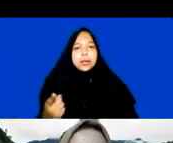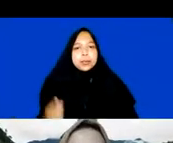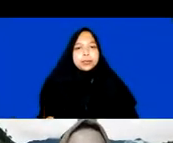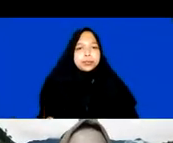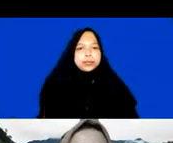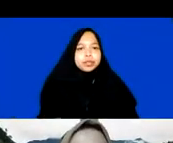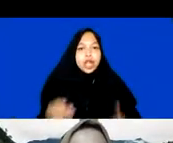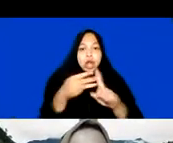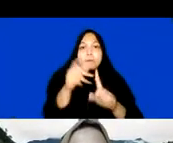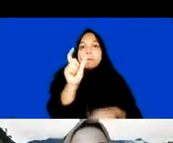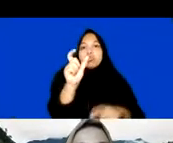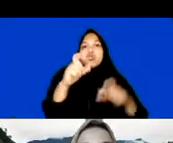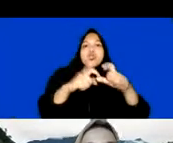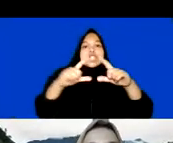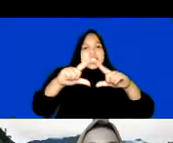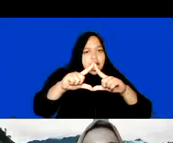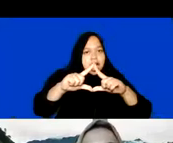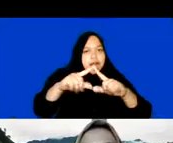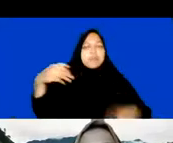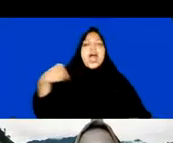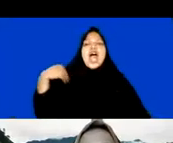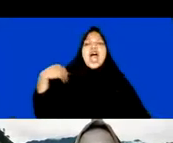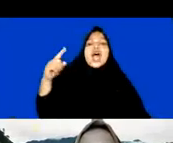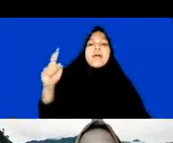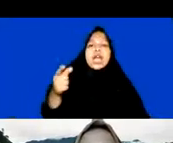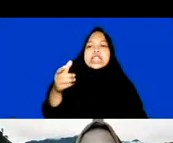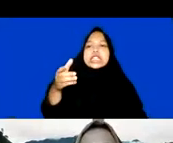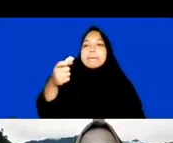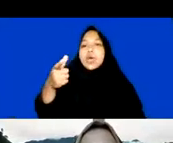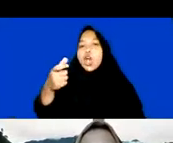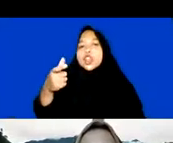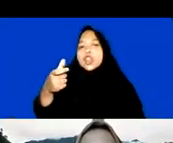busa, ada yang cuma disemprot pakai apa namanya?